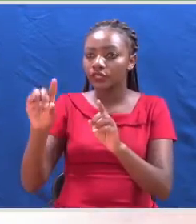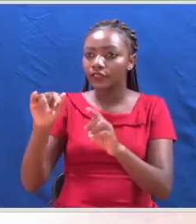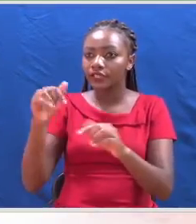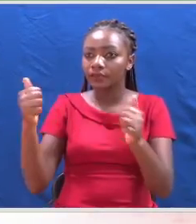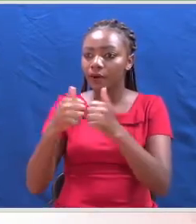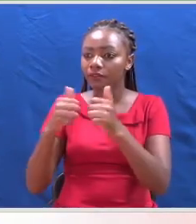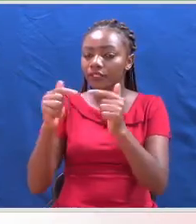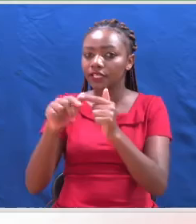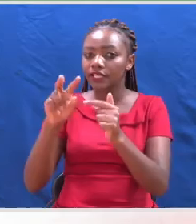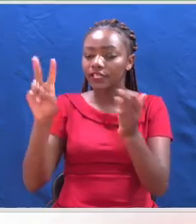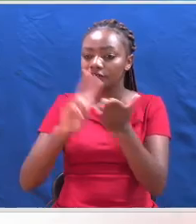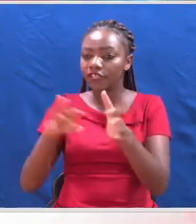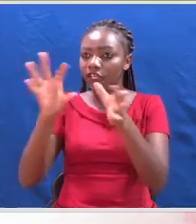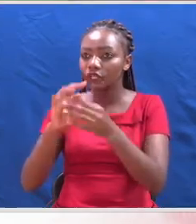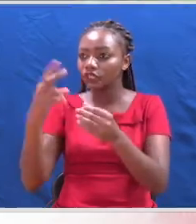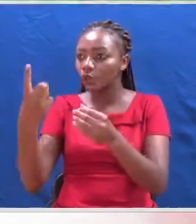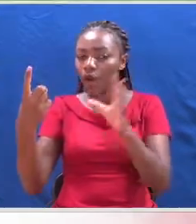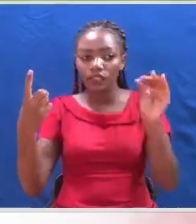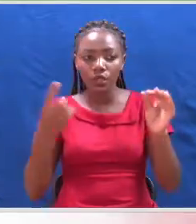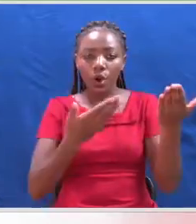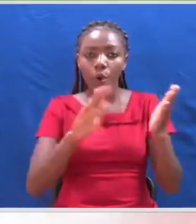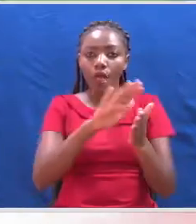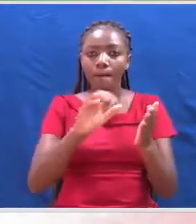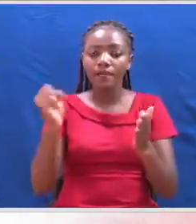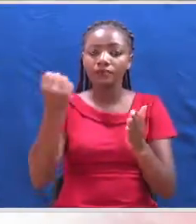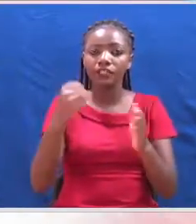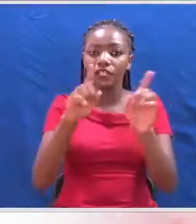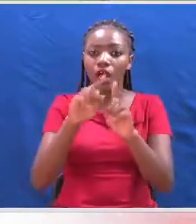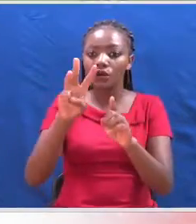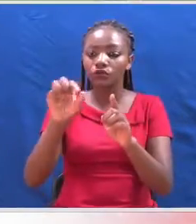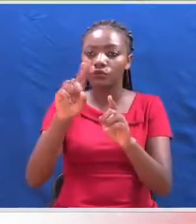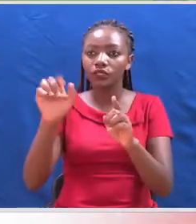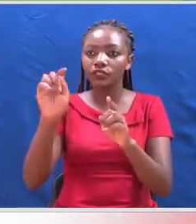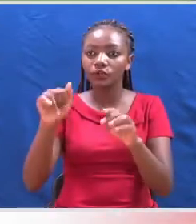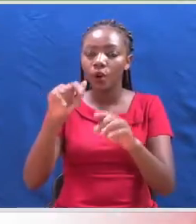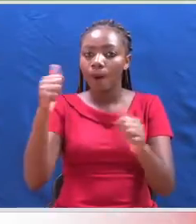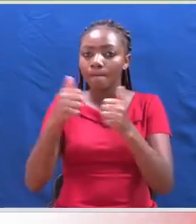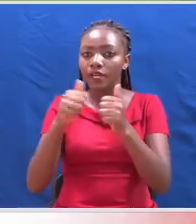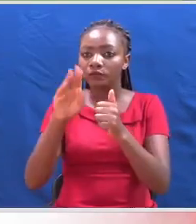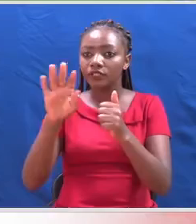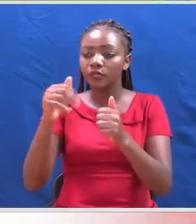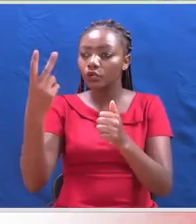ilitandika Vihiga United 1-0, kule Mumias Wazito ikiipiku Bidco United